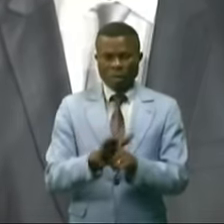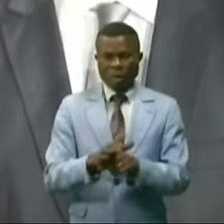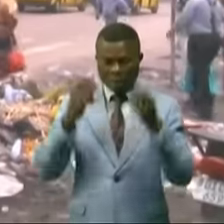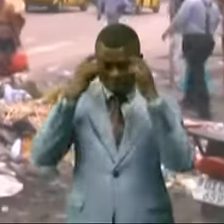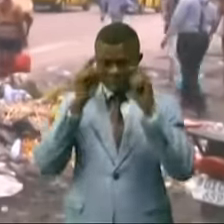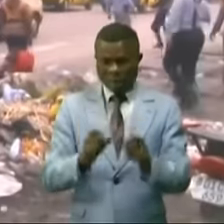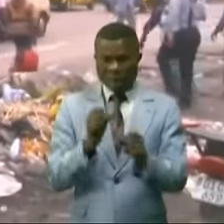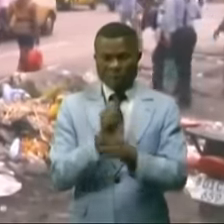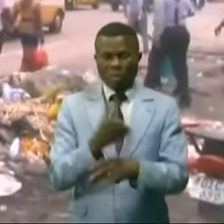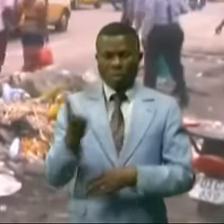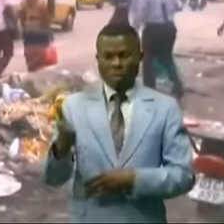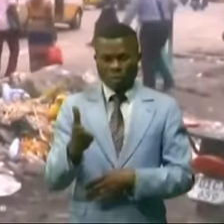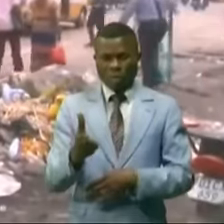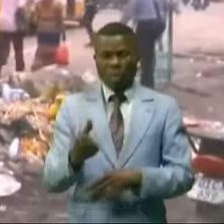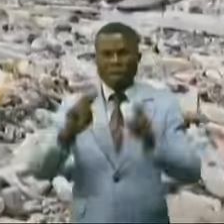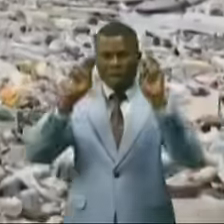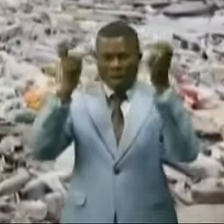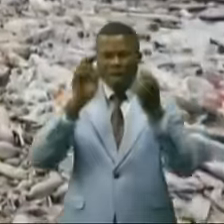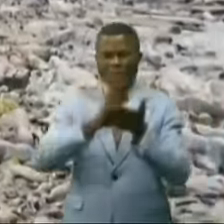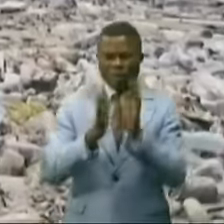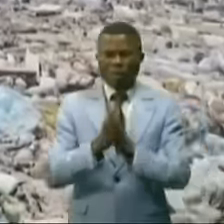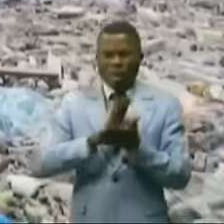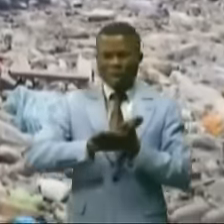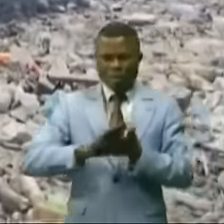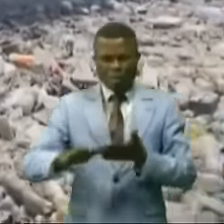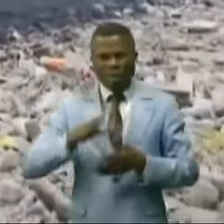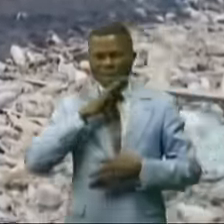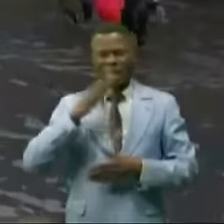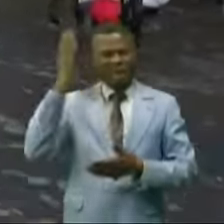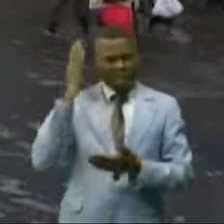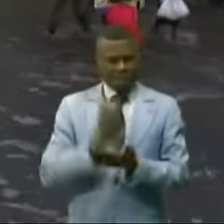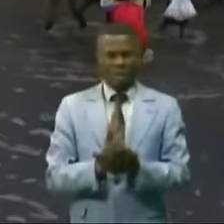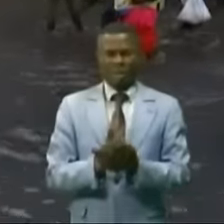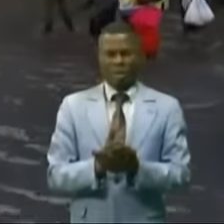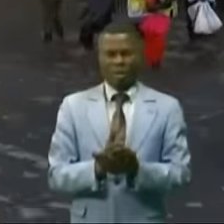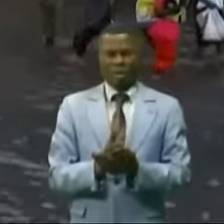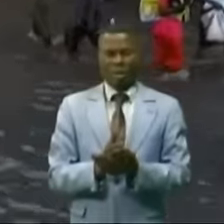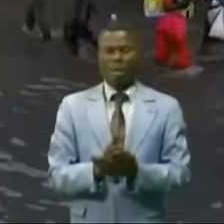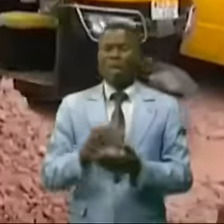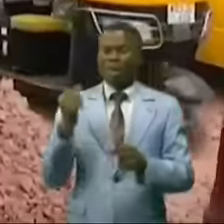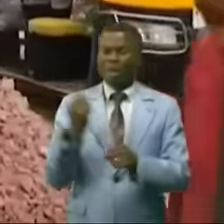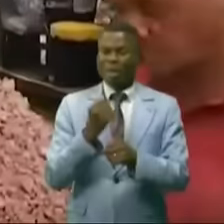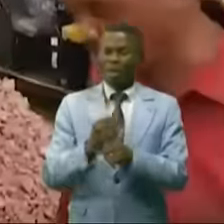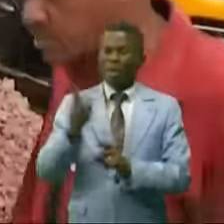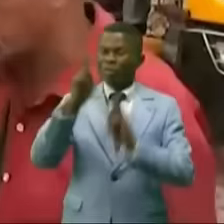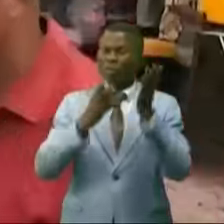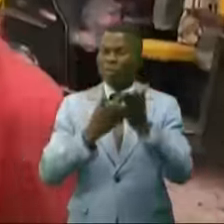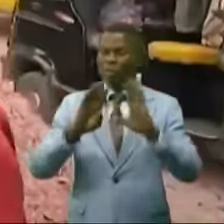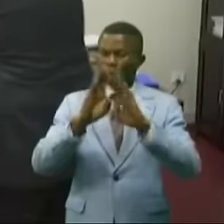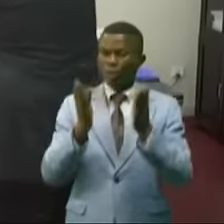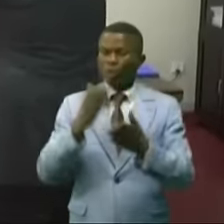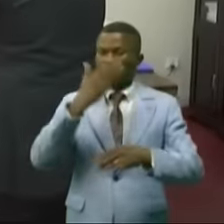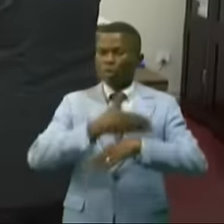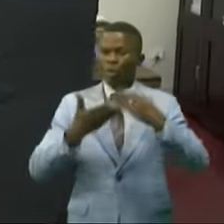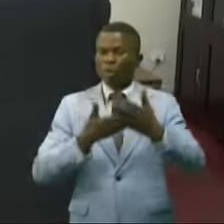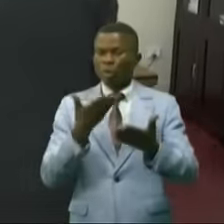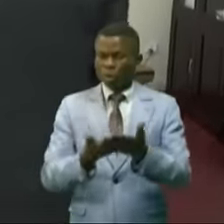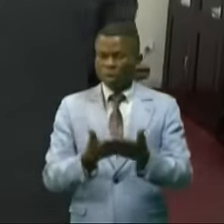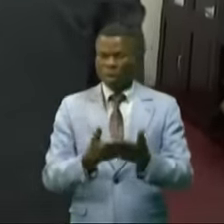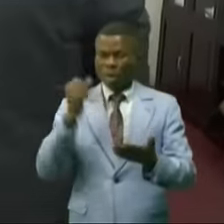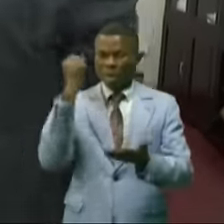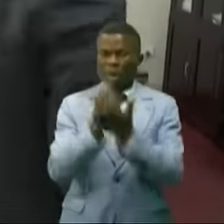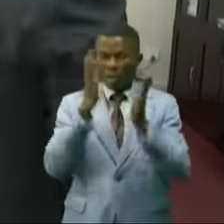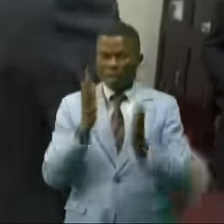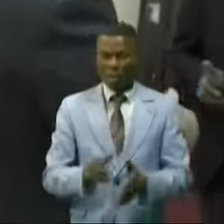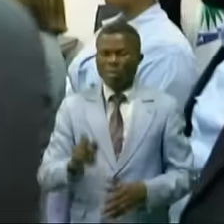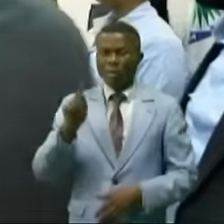aussi. L'assainissement de la ville tient le gouverneur à cœur, autant que la mobilité des citoyens et les infrastructures. Avec l'ambassadeur de